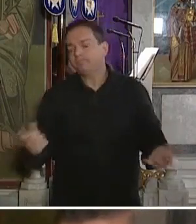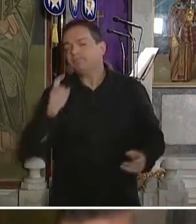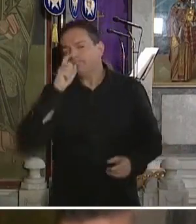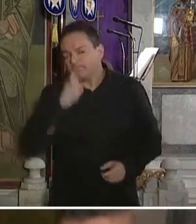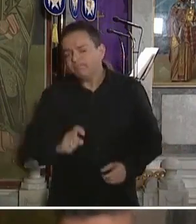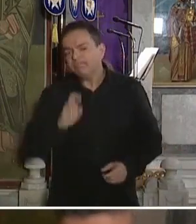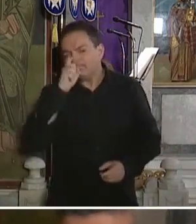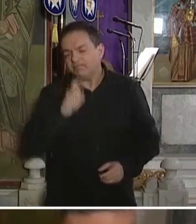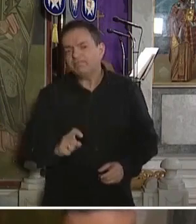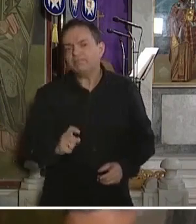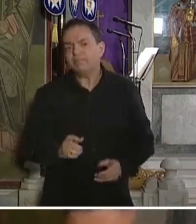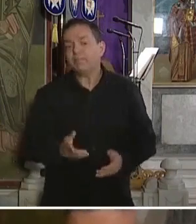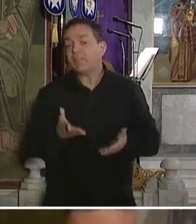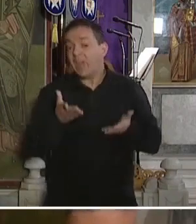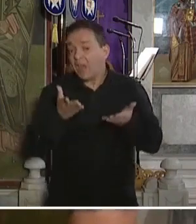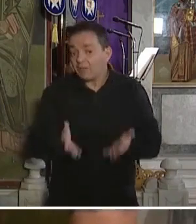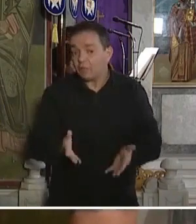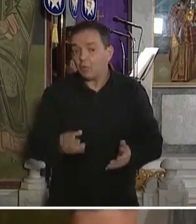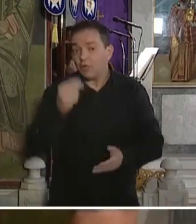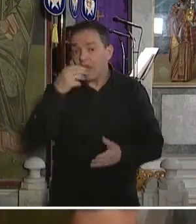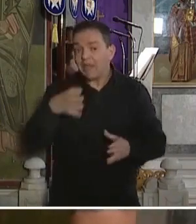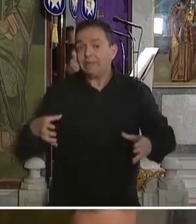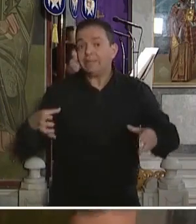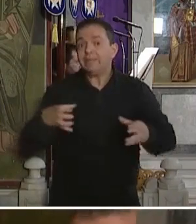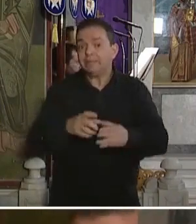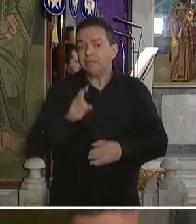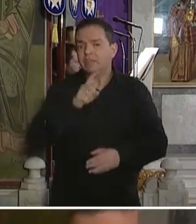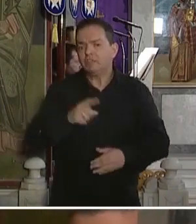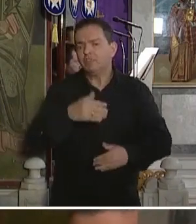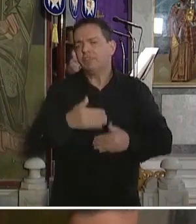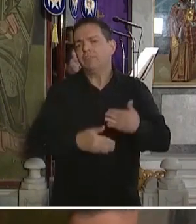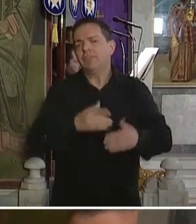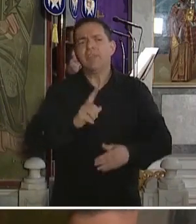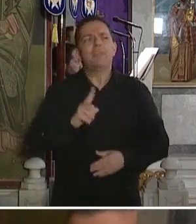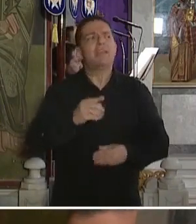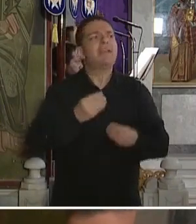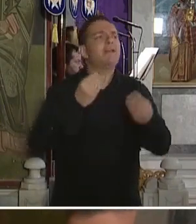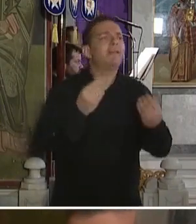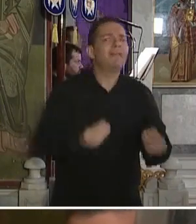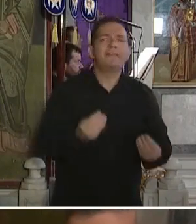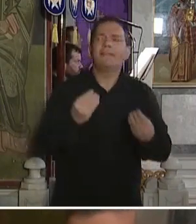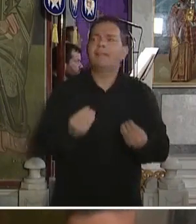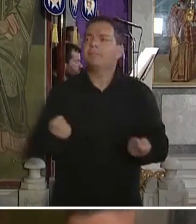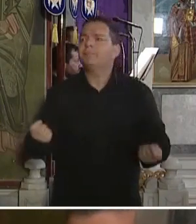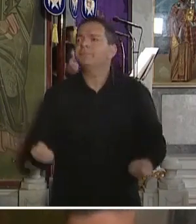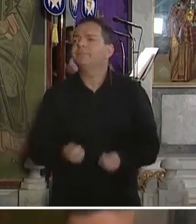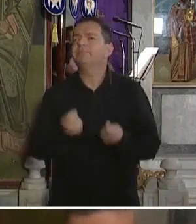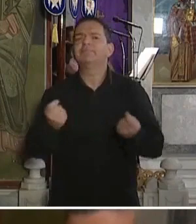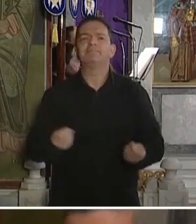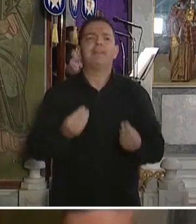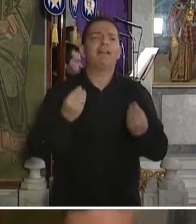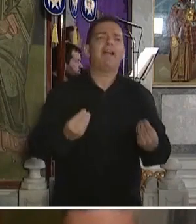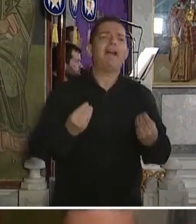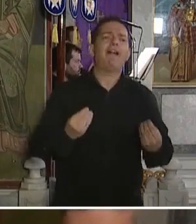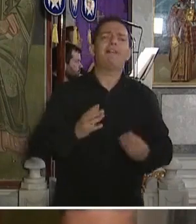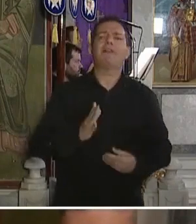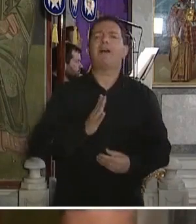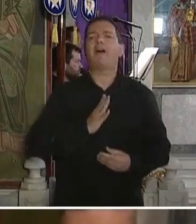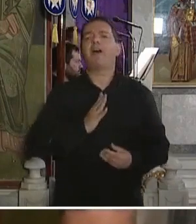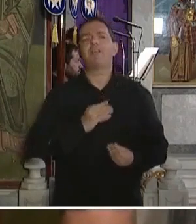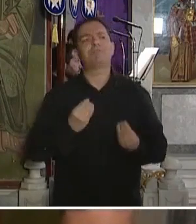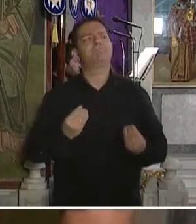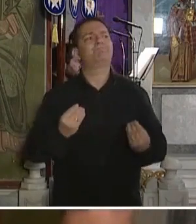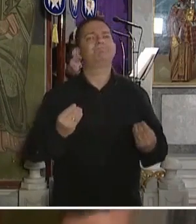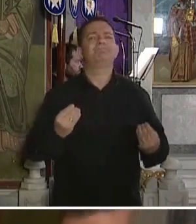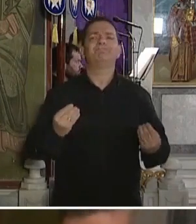αναγκαίο. Αυτή είναι η ζωή της Εκκλησίας. Δεν είναι οι καλές πράξεις, δεν είναι το να γίνουμε καλοί άνθρωποι,